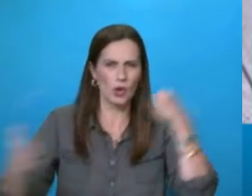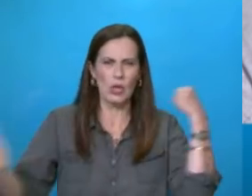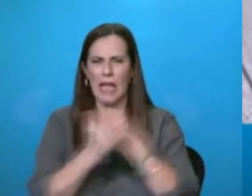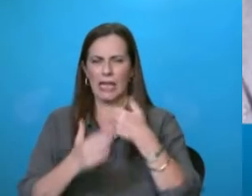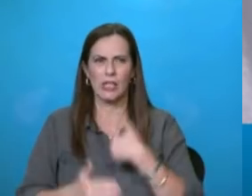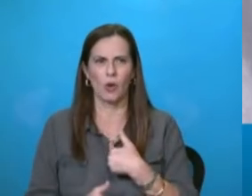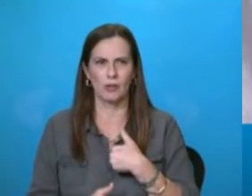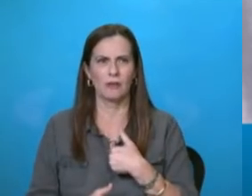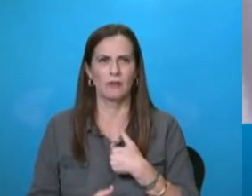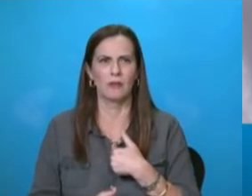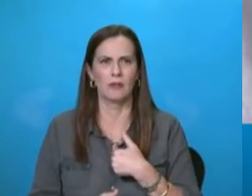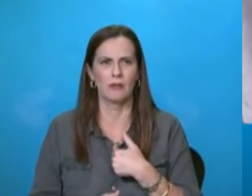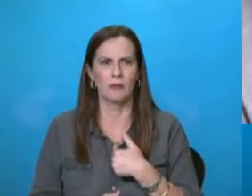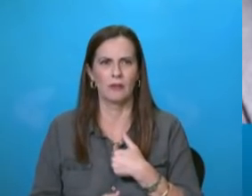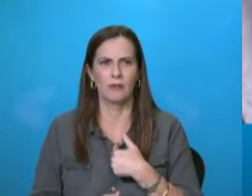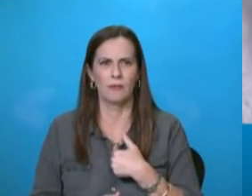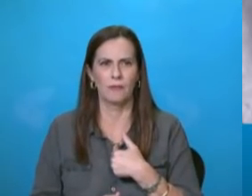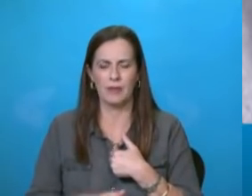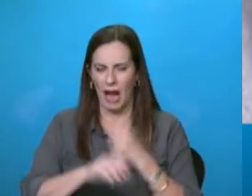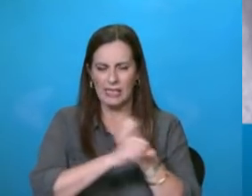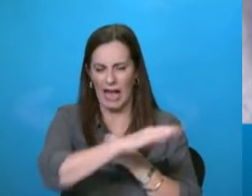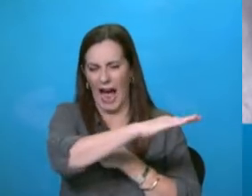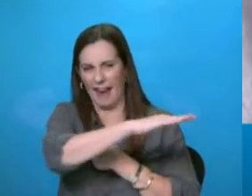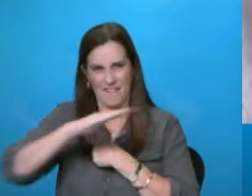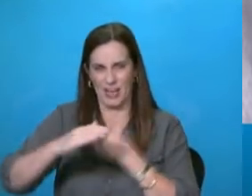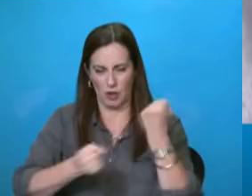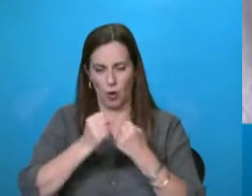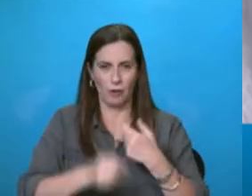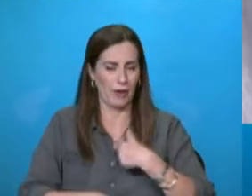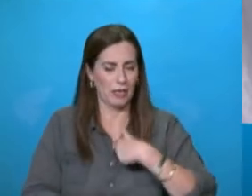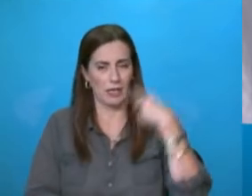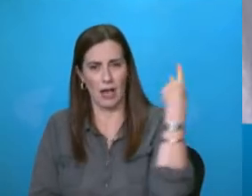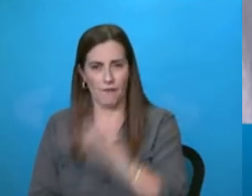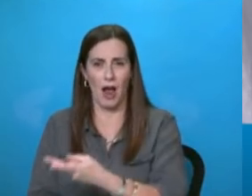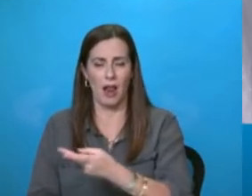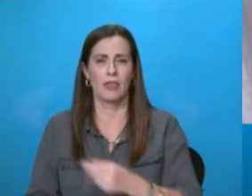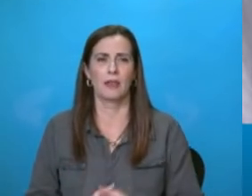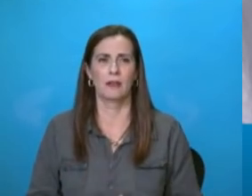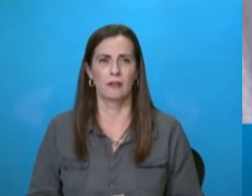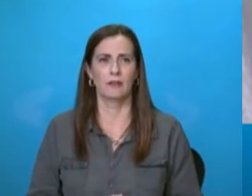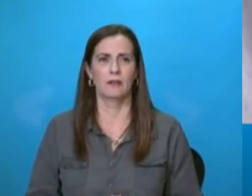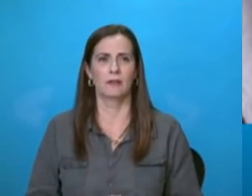בטעות, לקחה רברס ופגע בי ואני נפלתי.